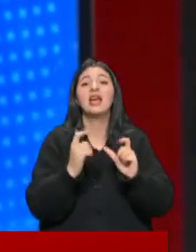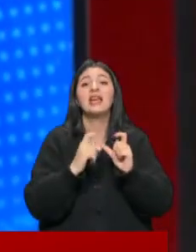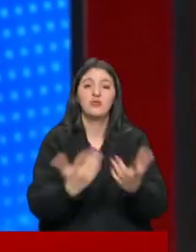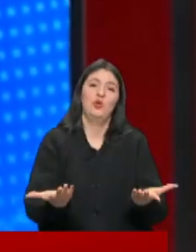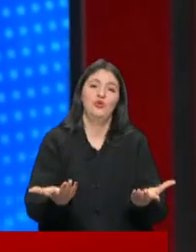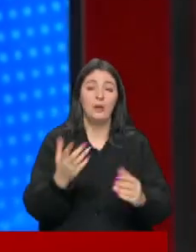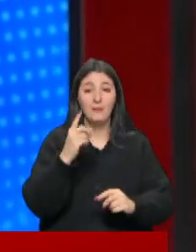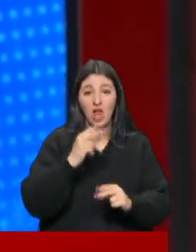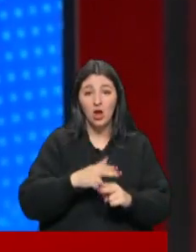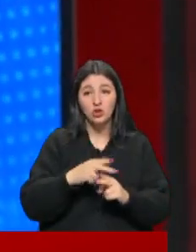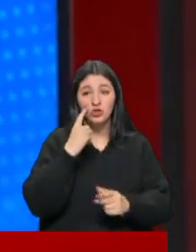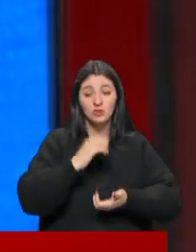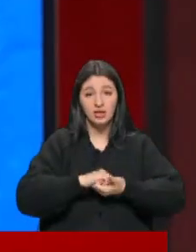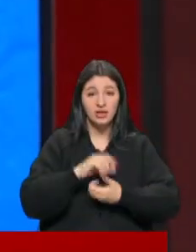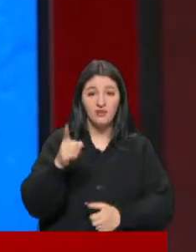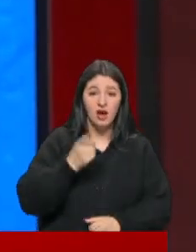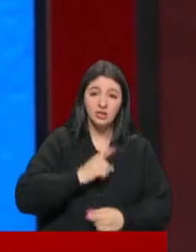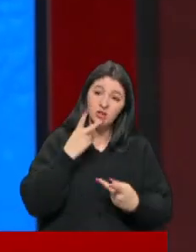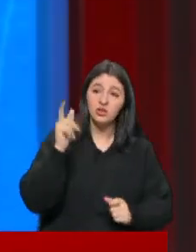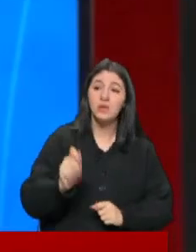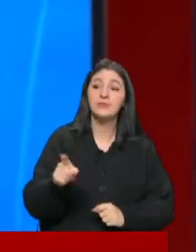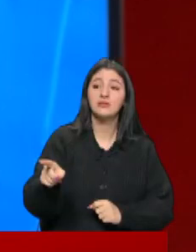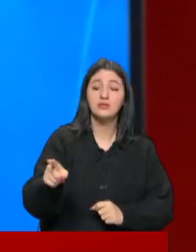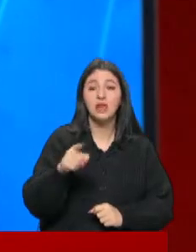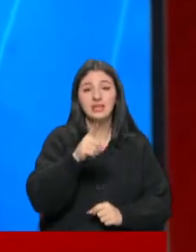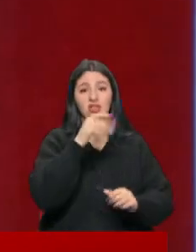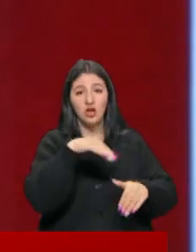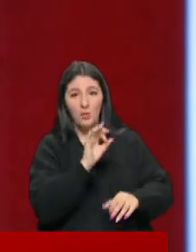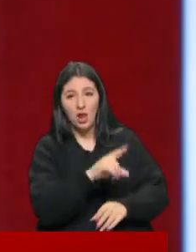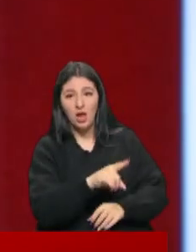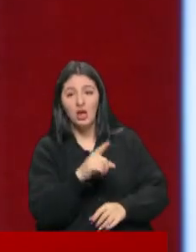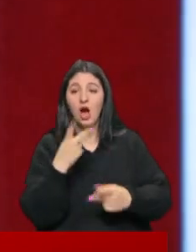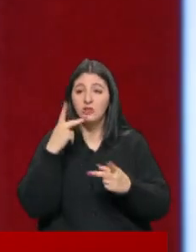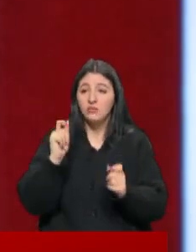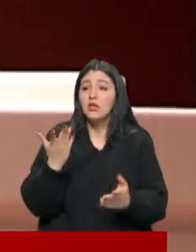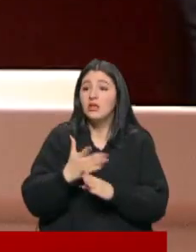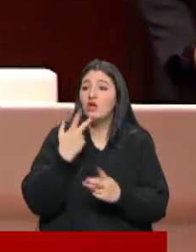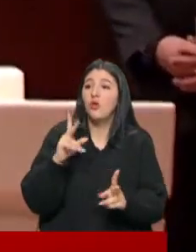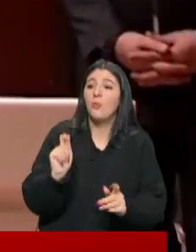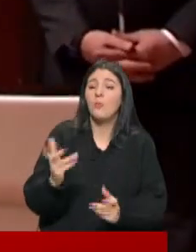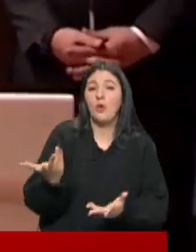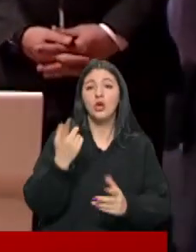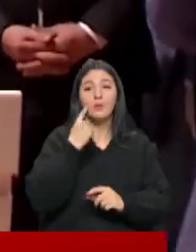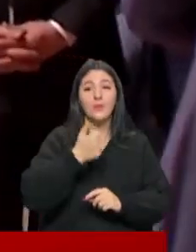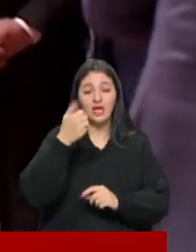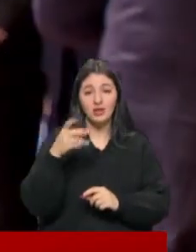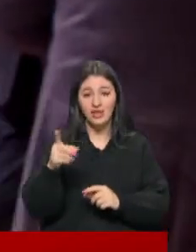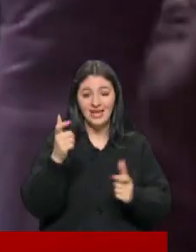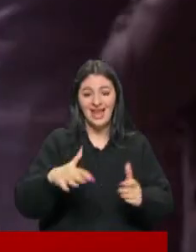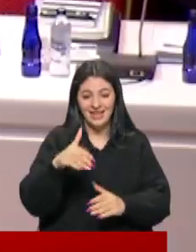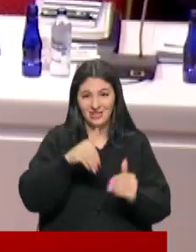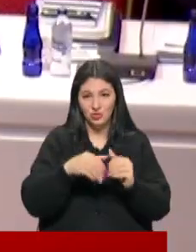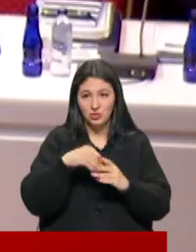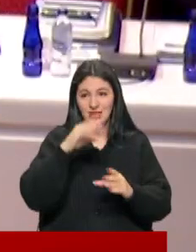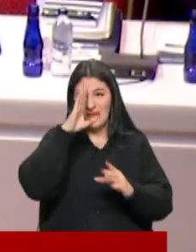ola. Bir an önce Cumhur İttifakı adayını açıklasın. Sizin de çağrınız tabii bu. Tabii ki açıklasın. Niye açıklamasın? Cumhurbaşkanı Erdoğan yerel seçim için